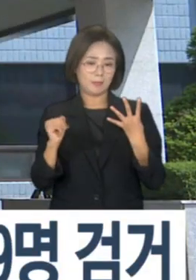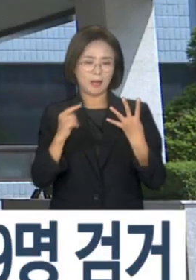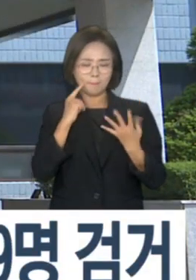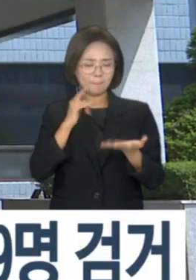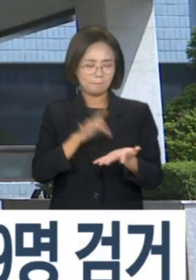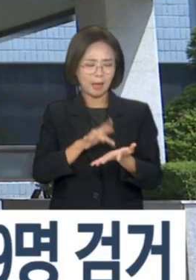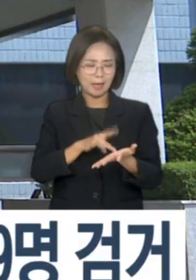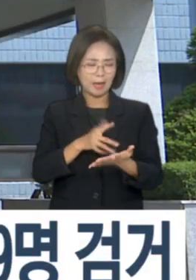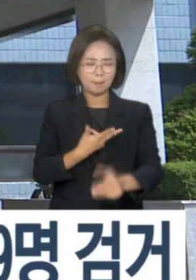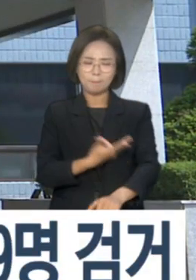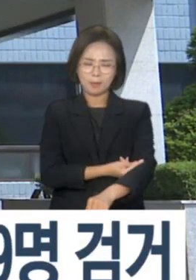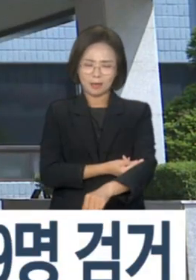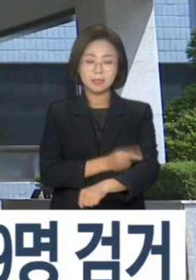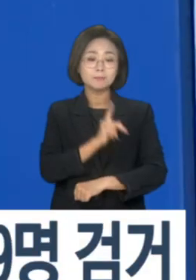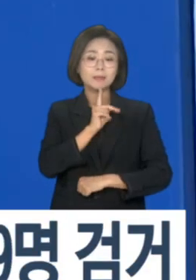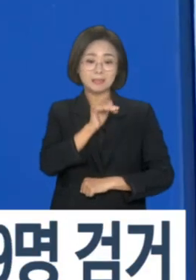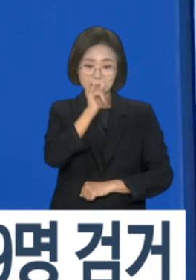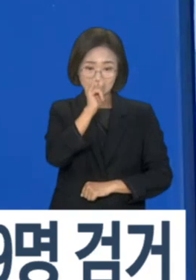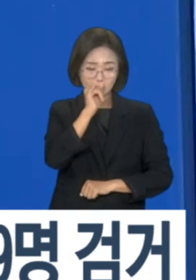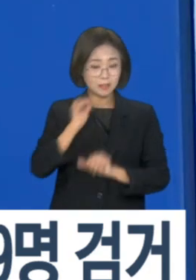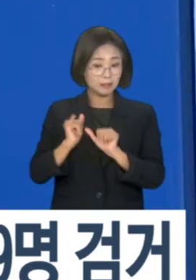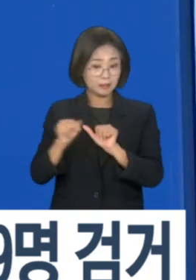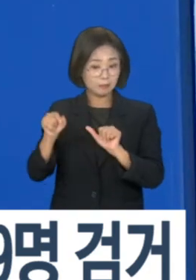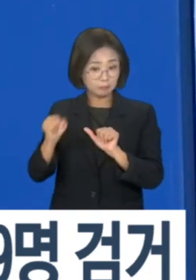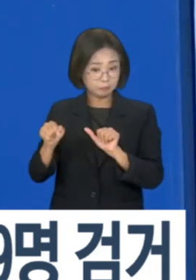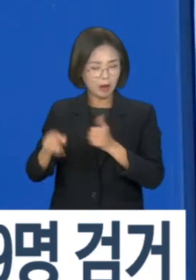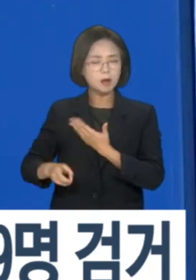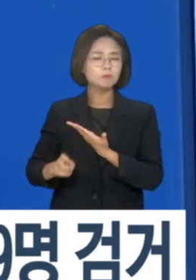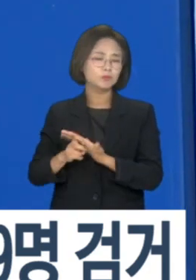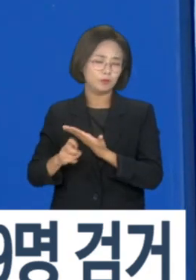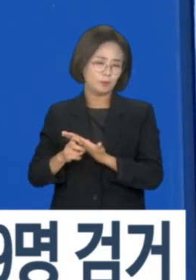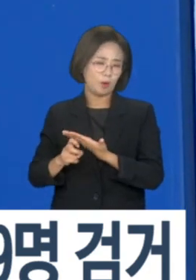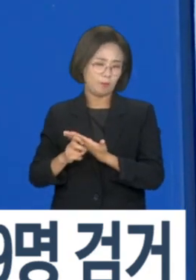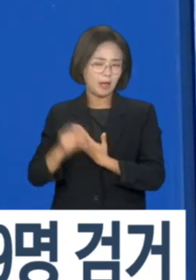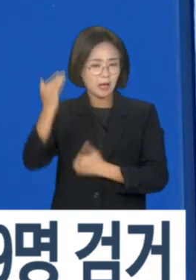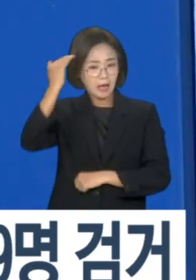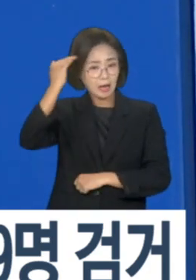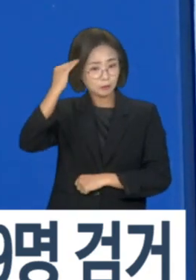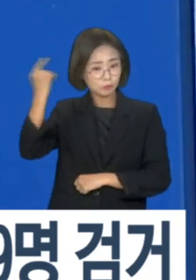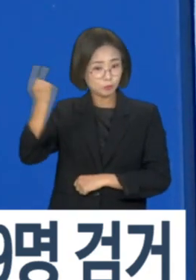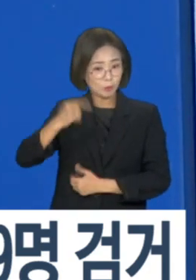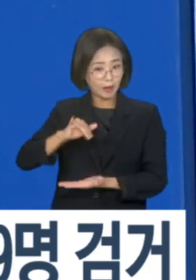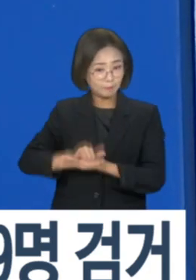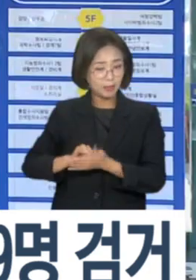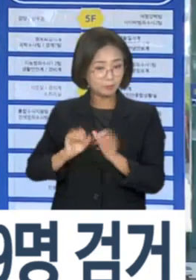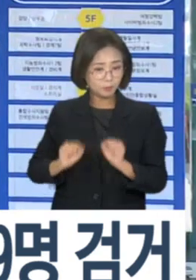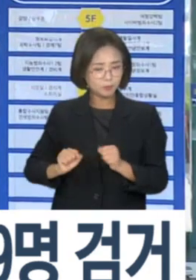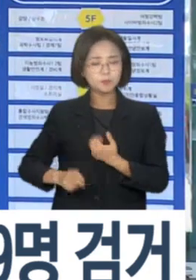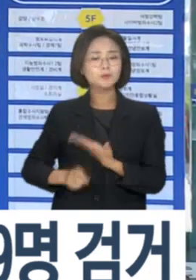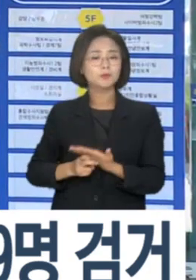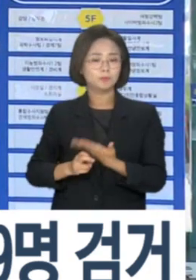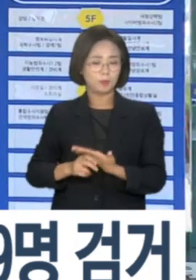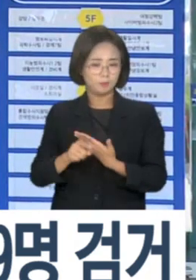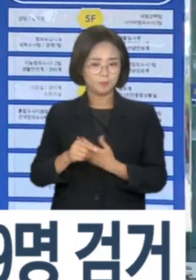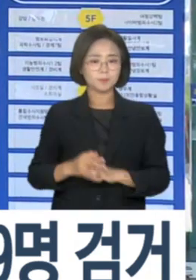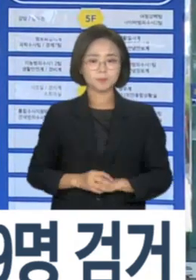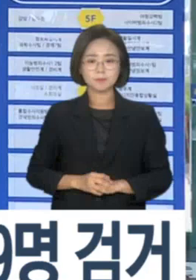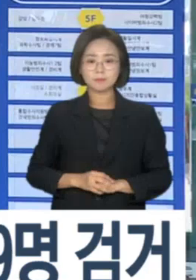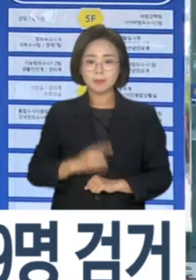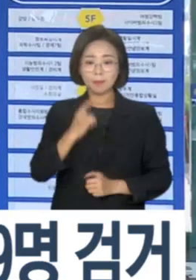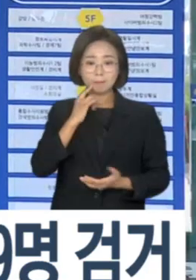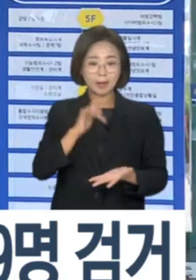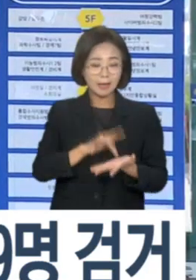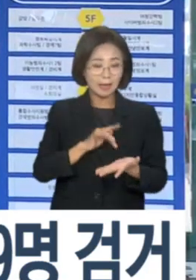마약 양성 반응이 나왔고 5명은 불법체류자로 확인돼 이들을 긴급체포했습니다 경찰은